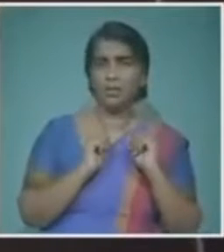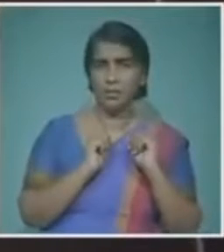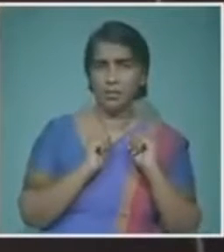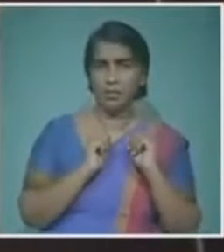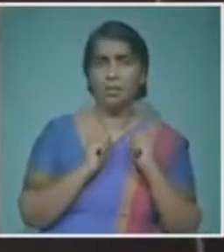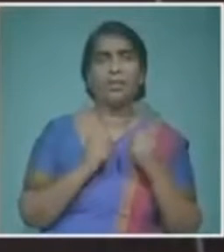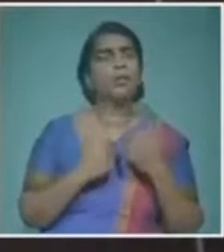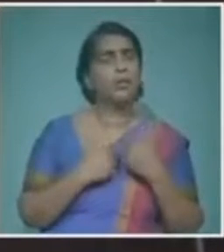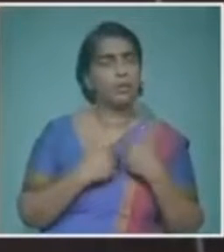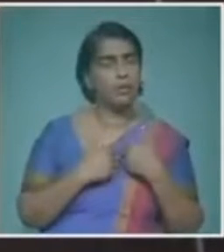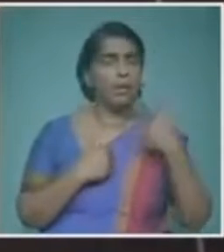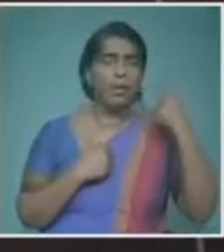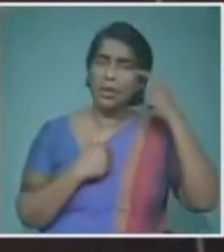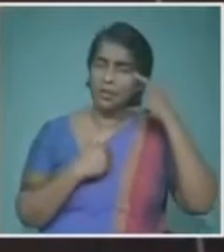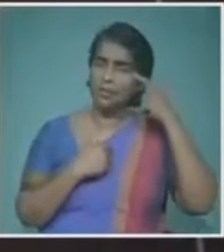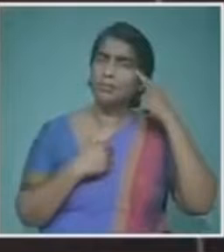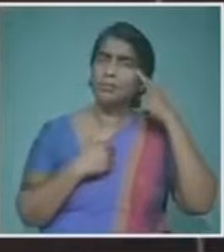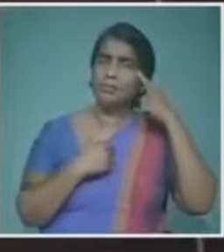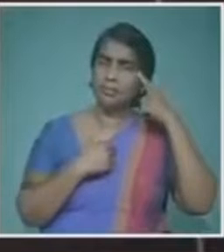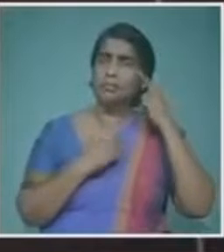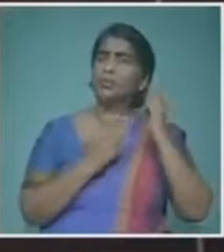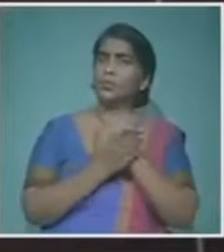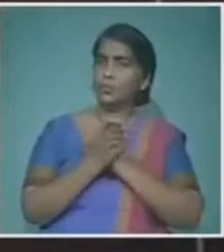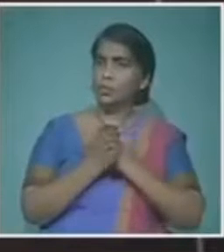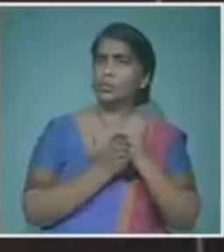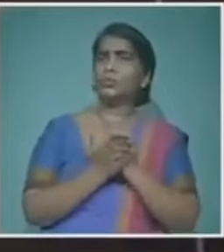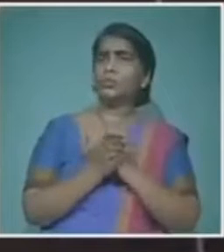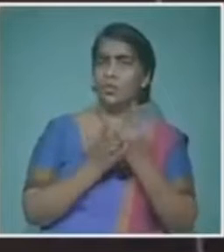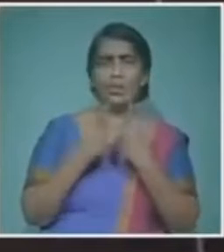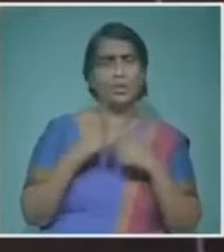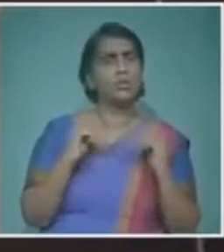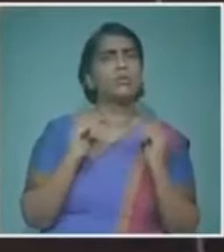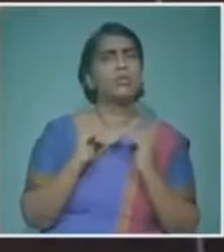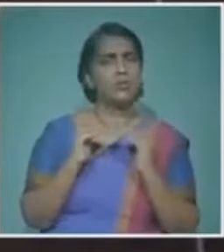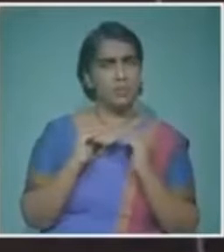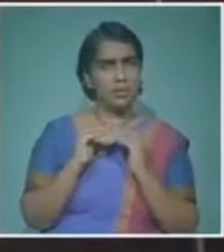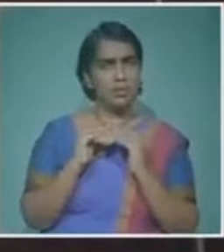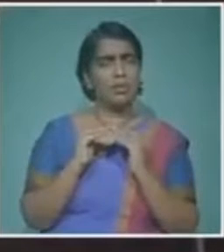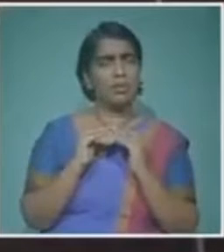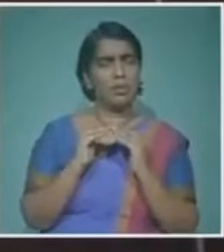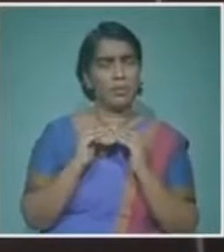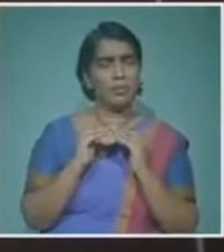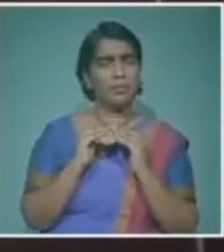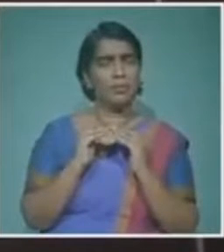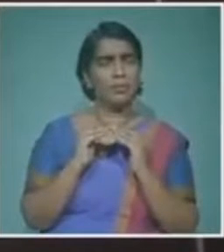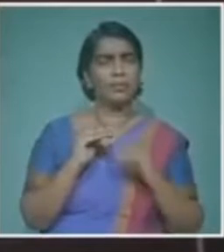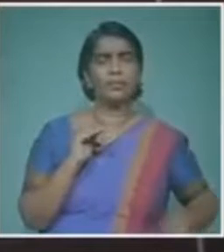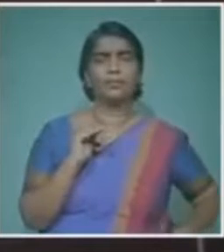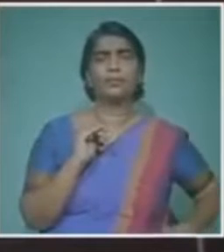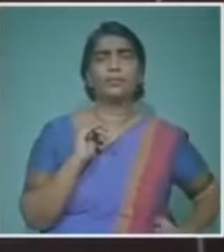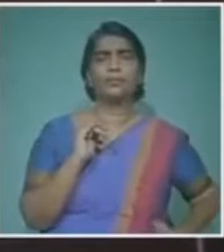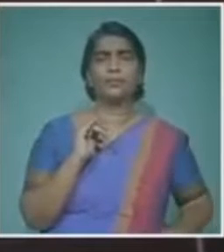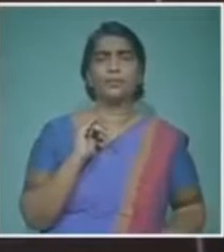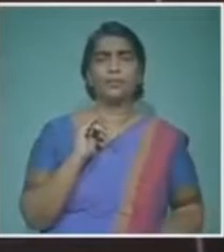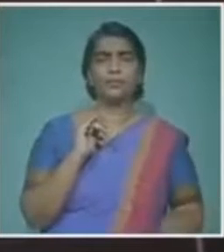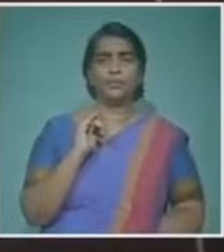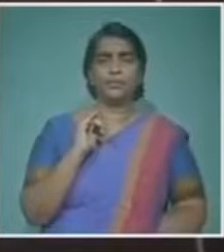நினைக்கிறோமே தவிர நாங்களும் இலங்கையர்கள் தான். அதை விட்டுட்டு நம்ம என்ன நினைக்கிறோம், இல்ல ஒதுக்கப்பட்ட சமூகம்னா மலையக மக்கள்